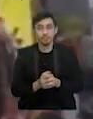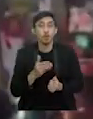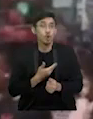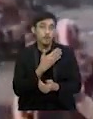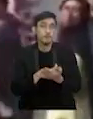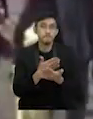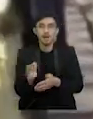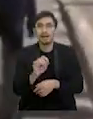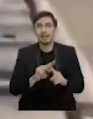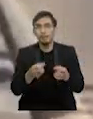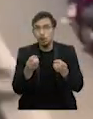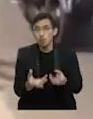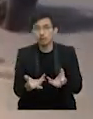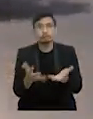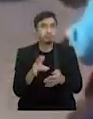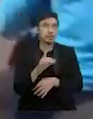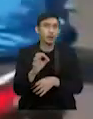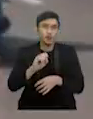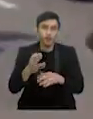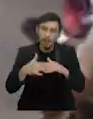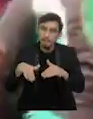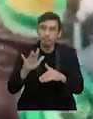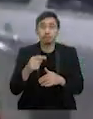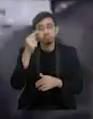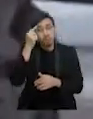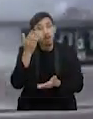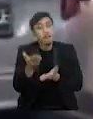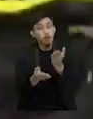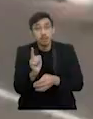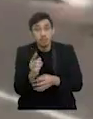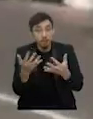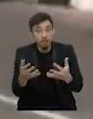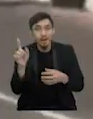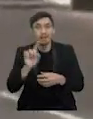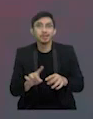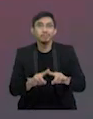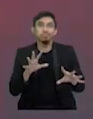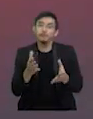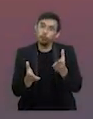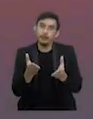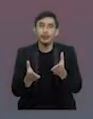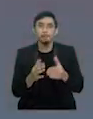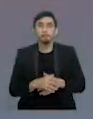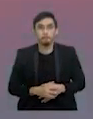jiwa namun Kerugian ditaksir mencapai ratusan juta rupiah dugaan sementara kebakaran akibat korsleting listrik